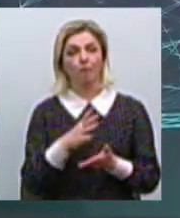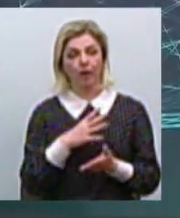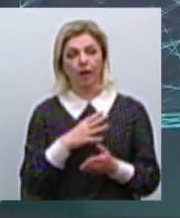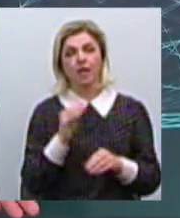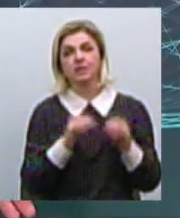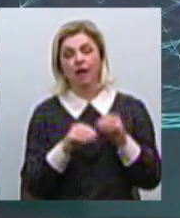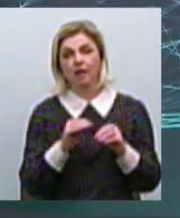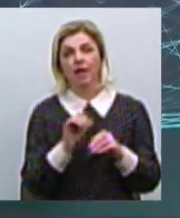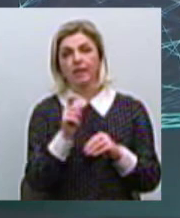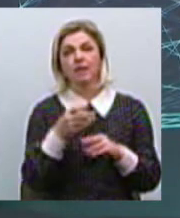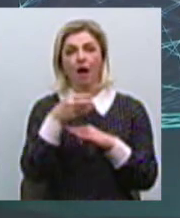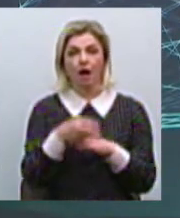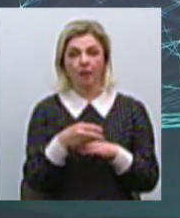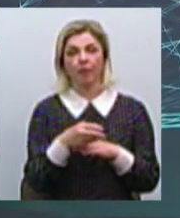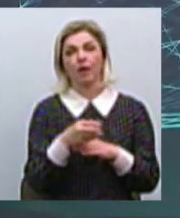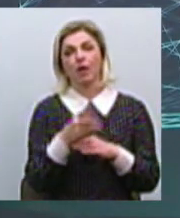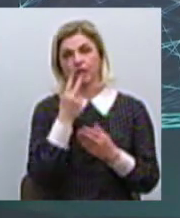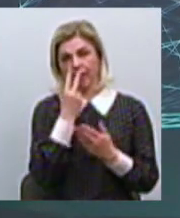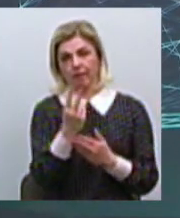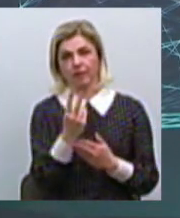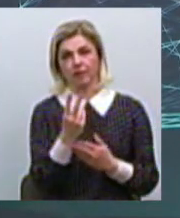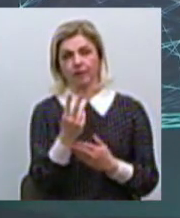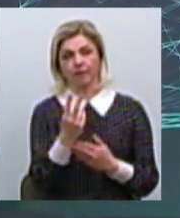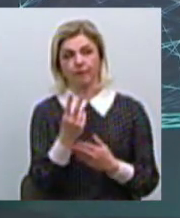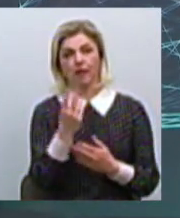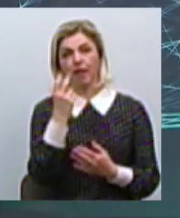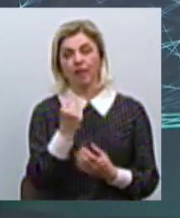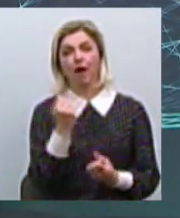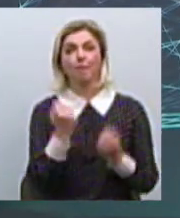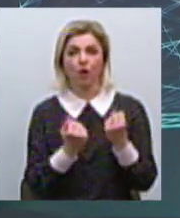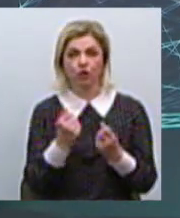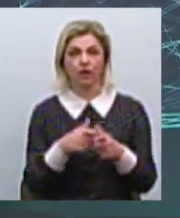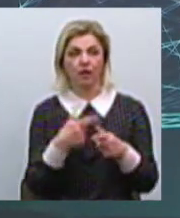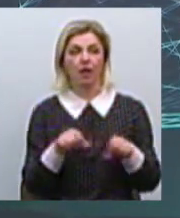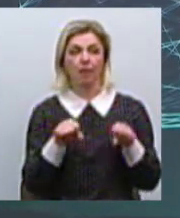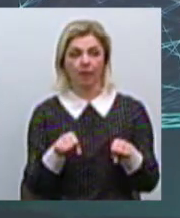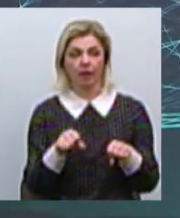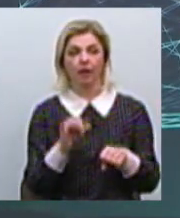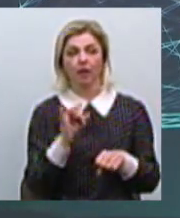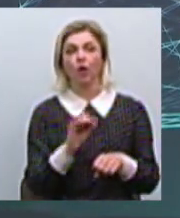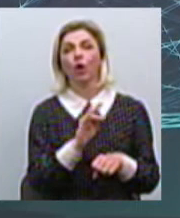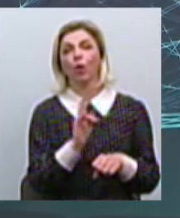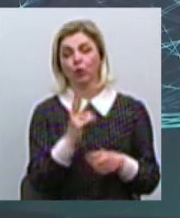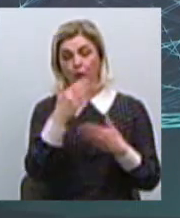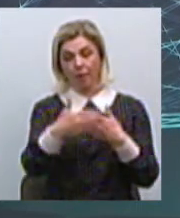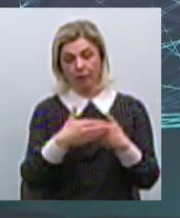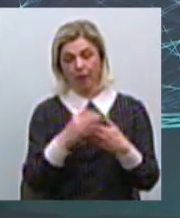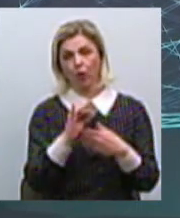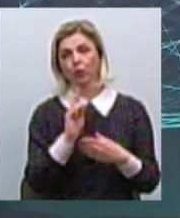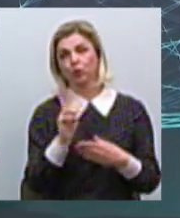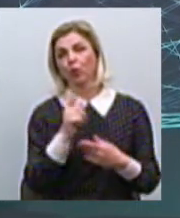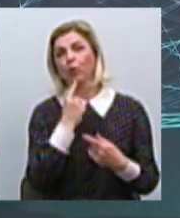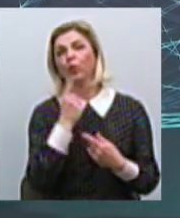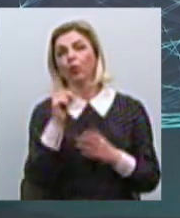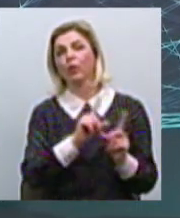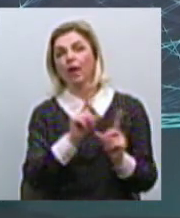із тієї камери, яка дивиться і на транспортний засіб, який до неї наближається, і на той, який віддаляється. Бо в